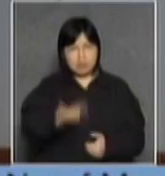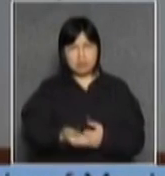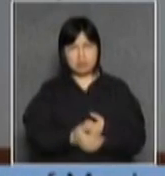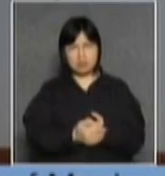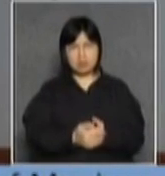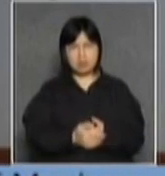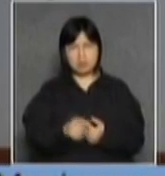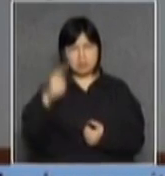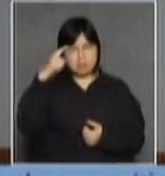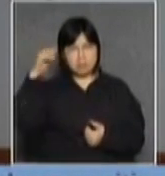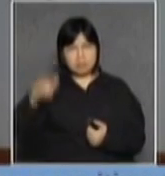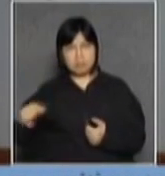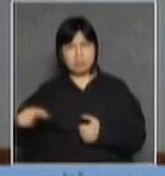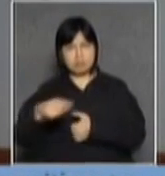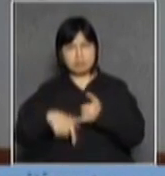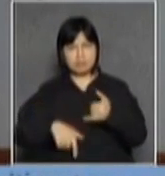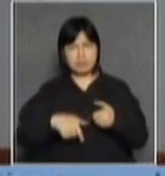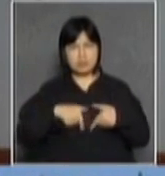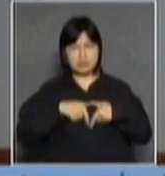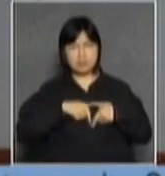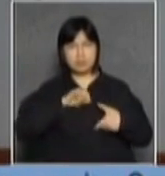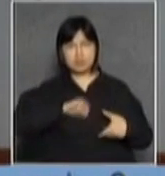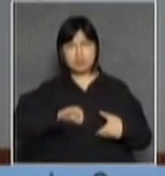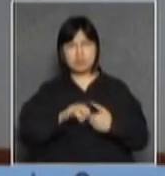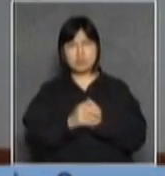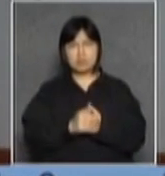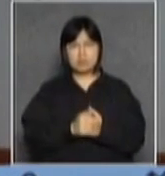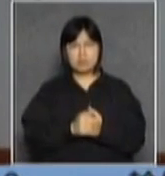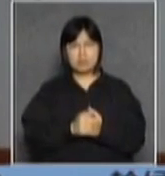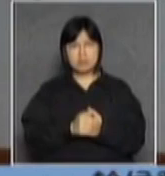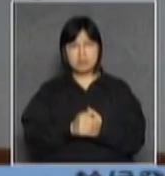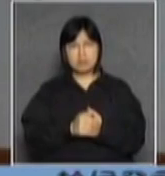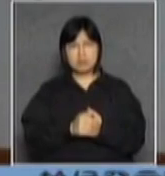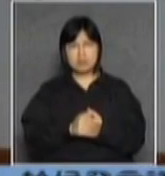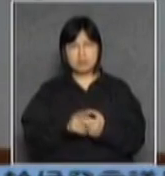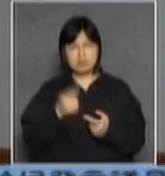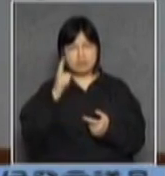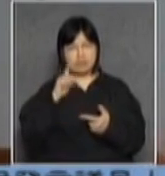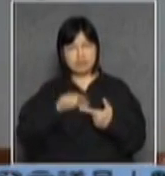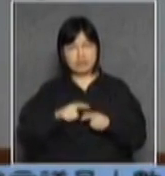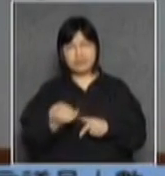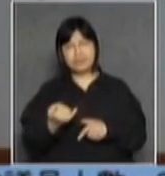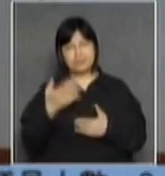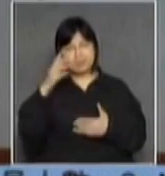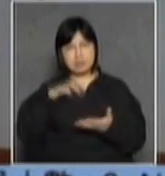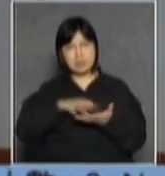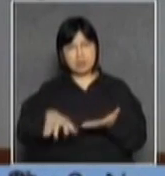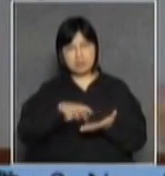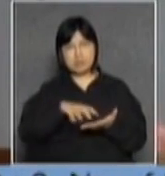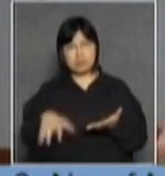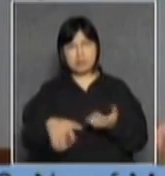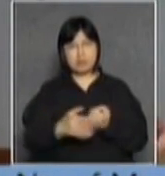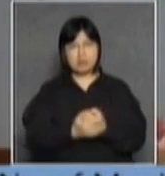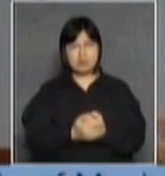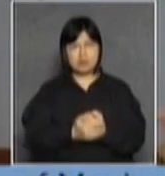智力低下，一個人心術不正。咁梗係出此下策，就係冇辦法抄囉，日